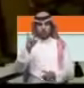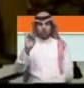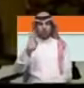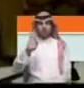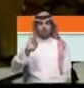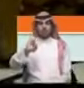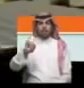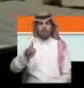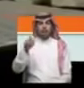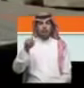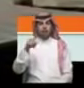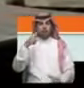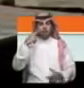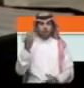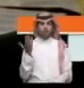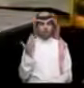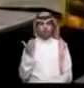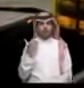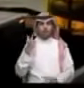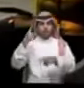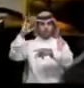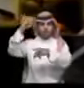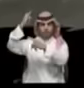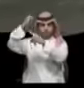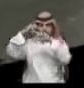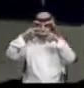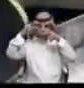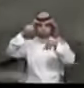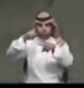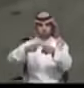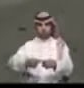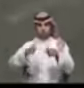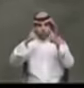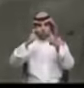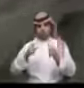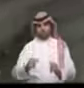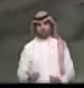في 3 يناير الجاري على متن المركبة يوتو.